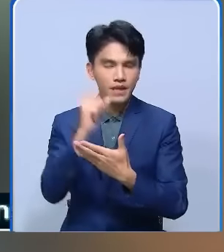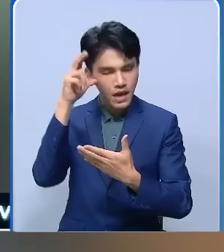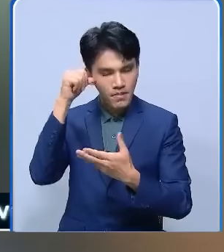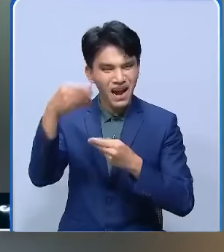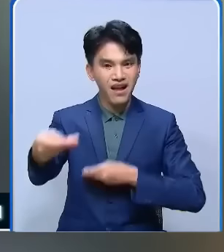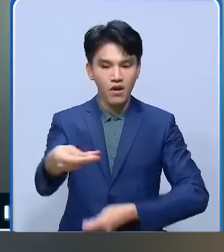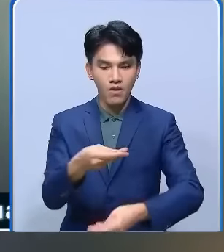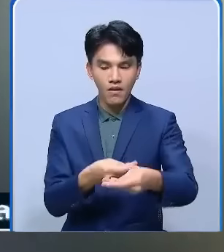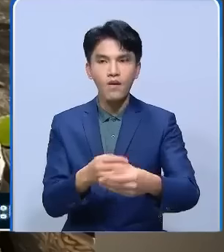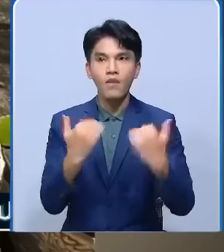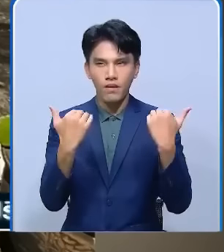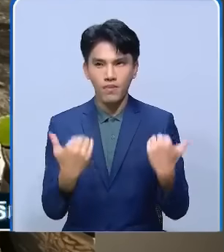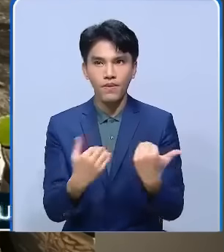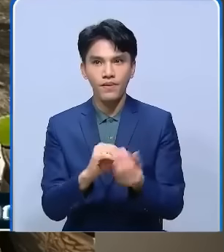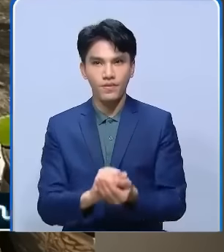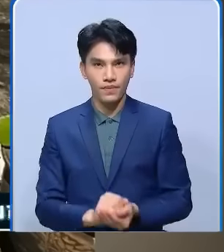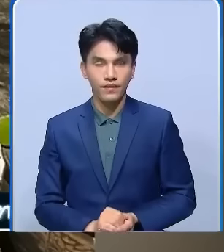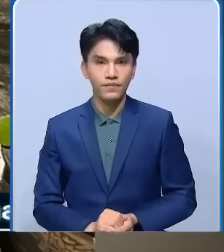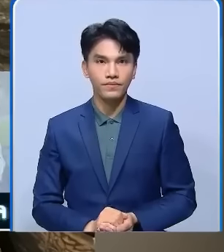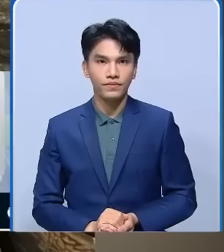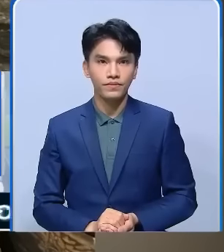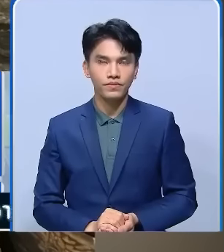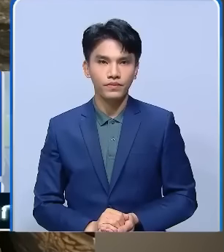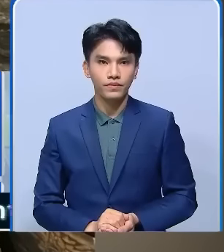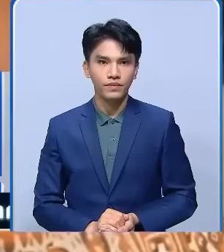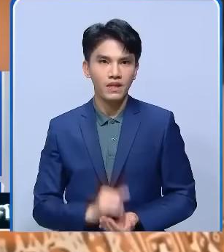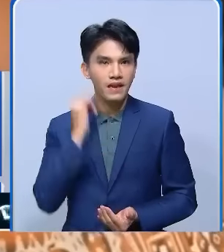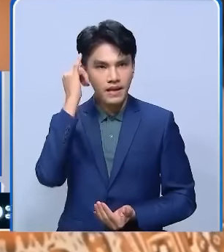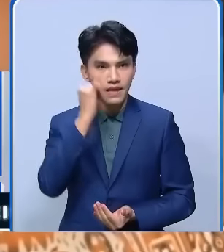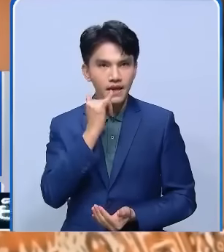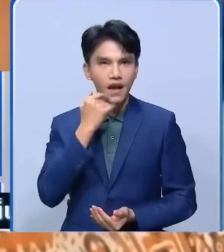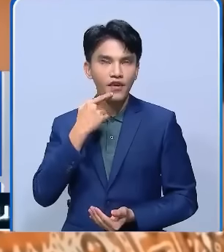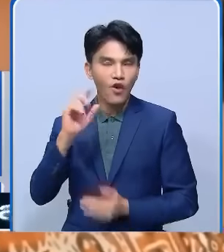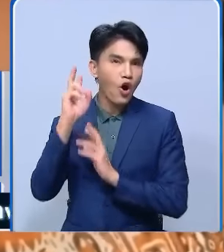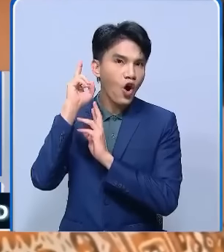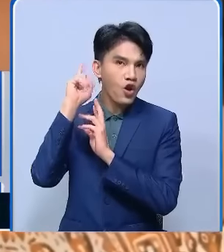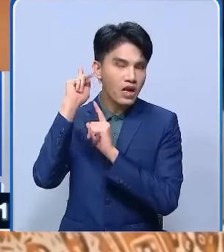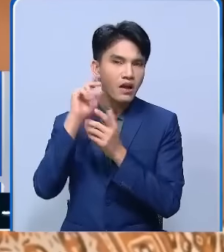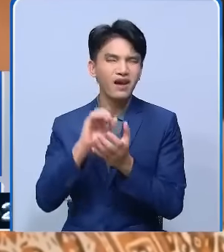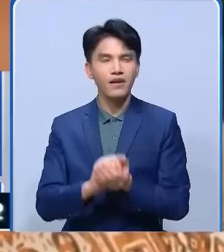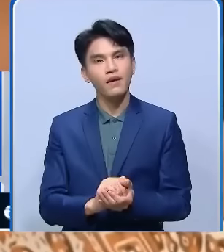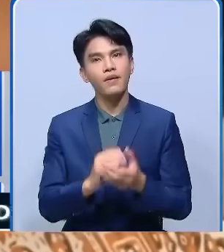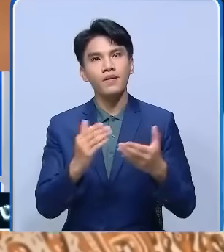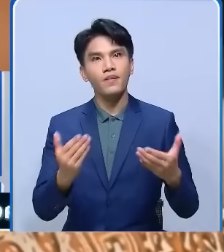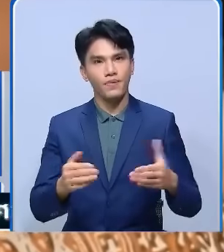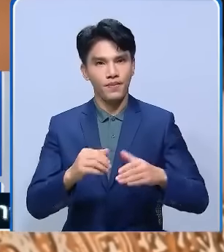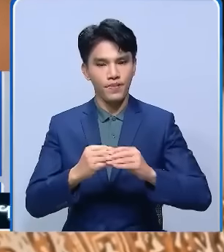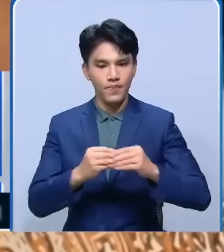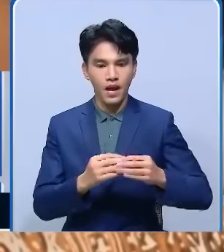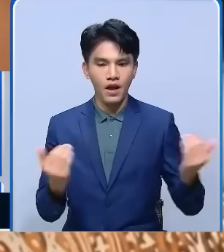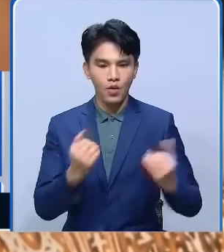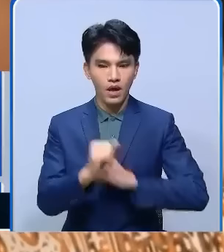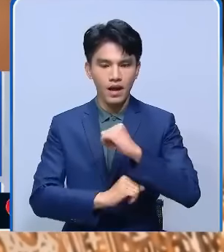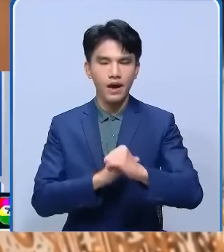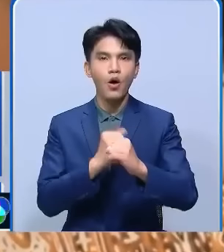คดีนี้เนี่ยคือนางสมใจแล้วก็ยายเข้าไปร้องเรียนกับทีมข่าวของเราบอกว่าแม่เนี่ยพาลูกสาวอายุ